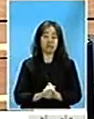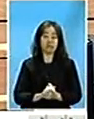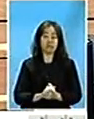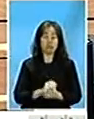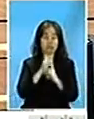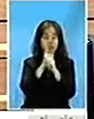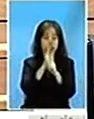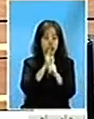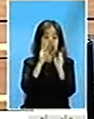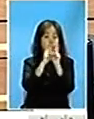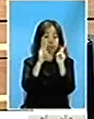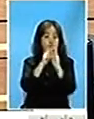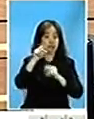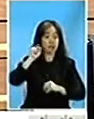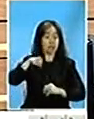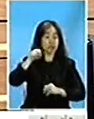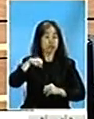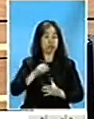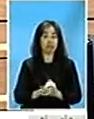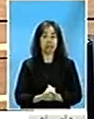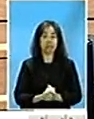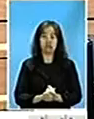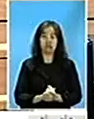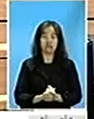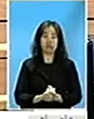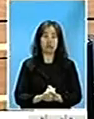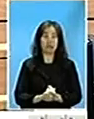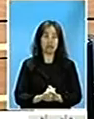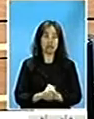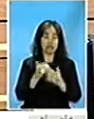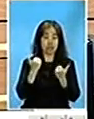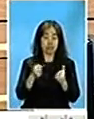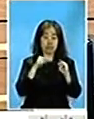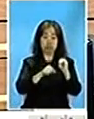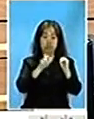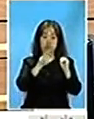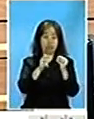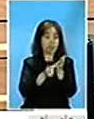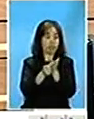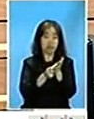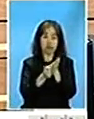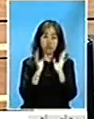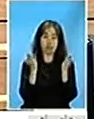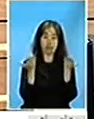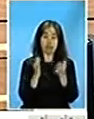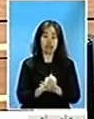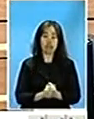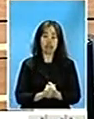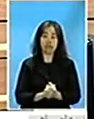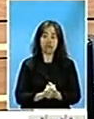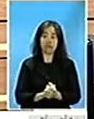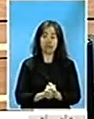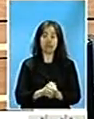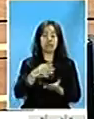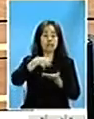ามคณะกรรมการแล้วแล้วก็อันนี้มาตรา3ไม่มีการแก้ไขแล้วไม่ทราบว่าจะให้